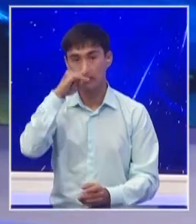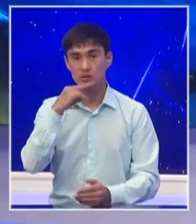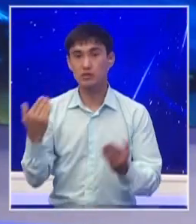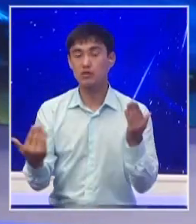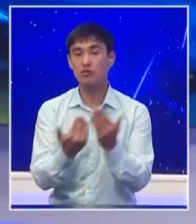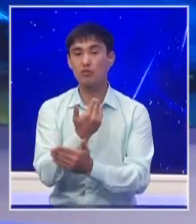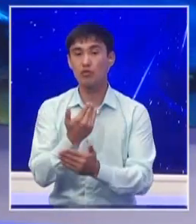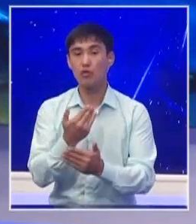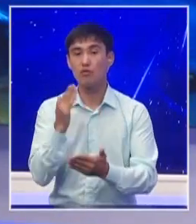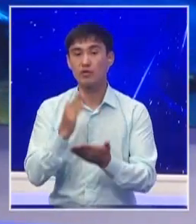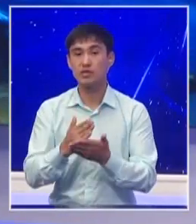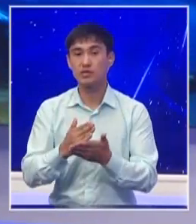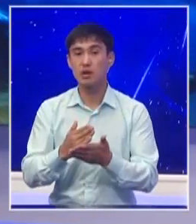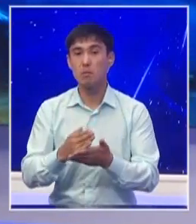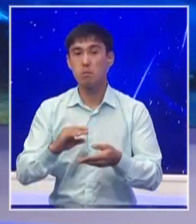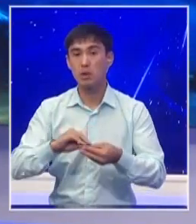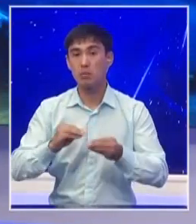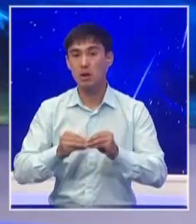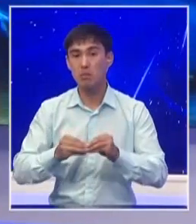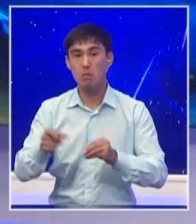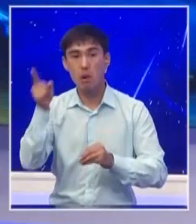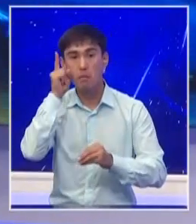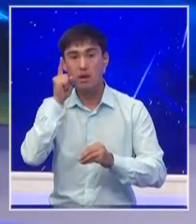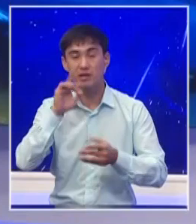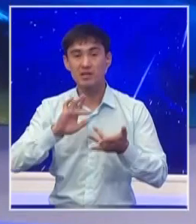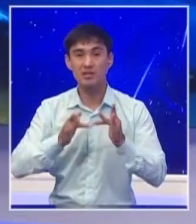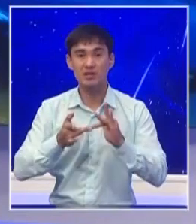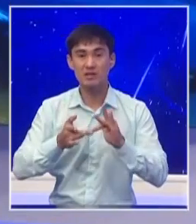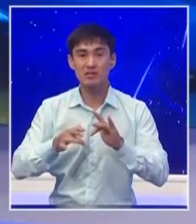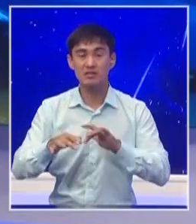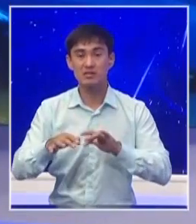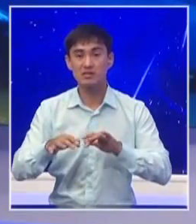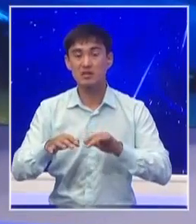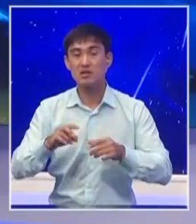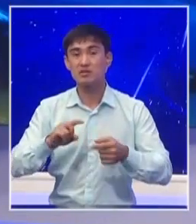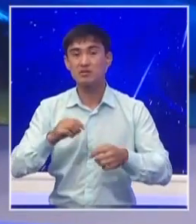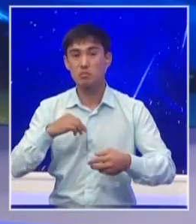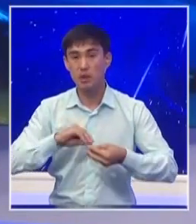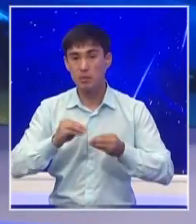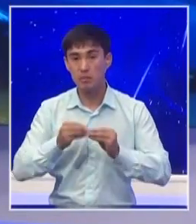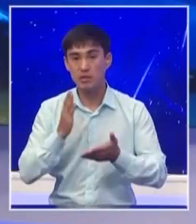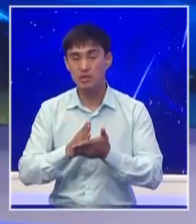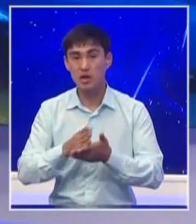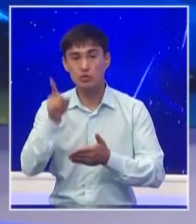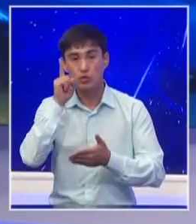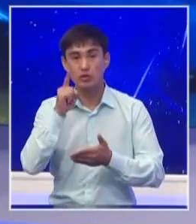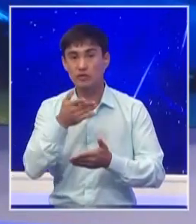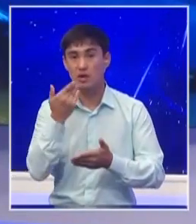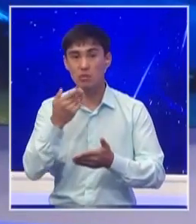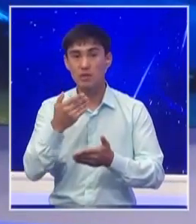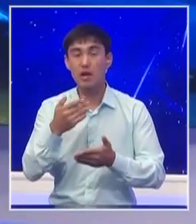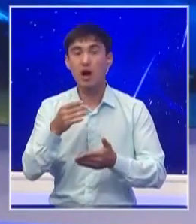Казахстанцы вновь столкнулись с перебоями мобильной интернет-связи. На многих экранах сотовых телефонов не было индикаторов, а у некоторых